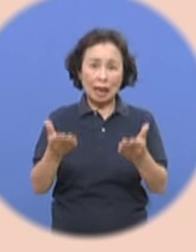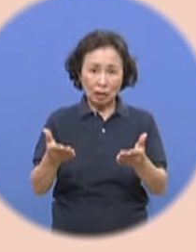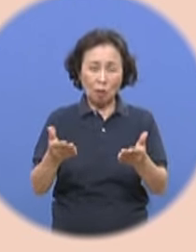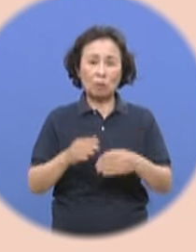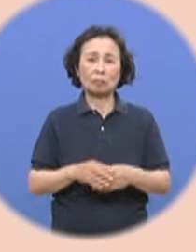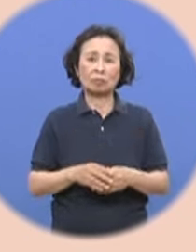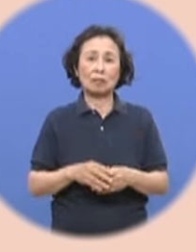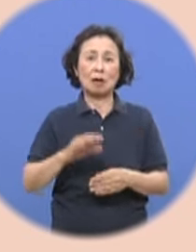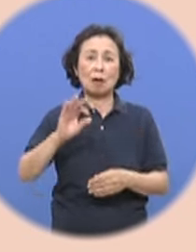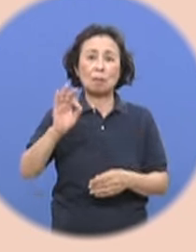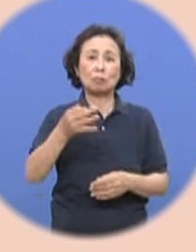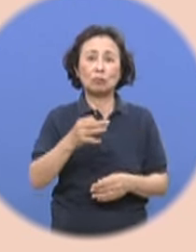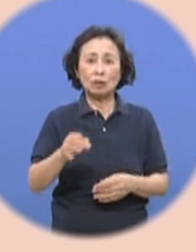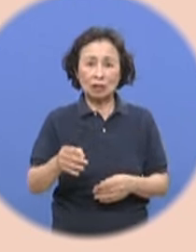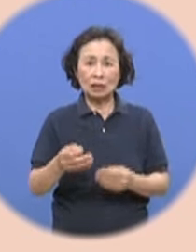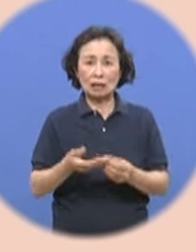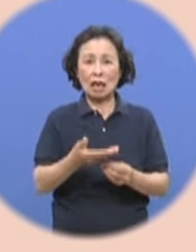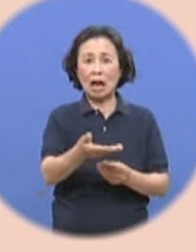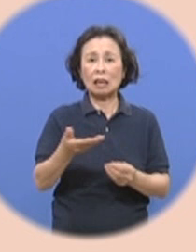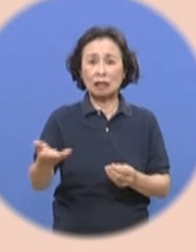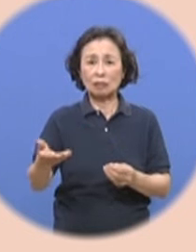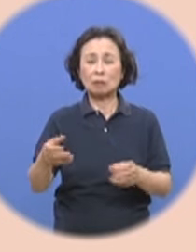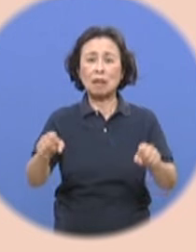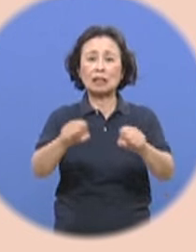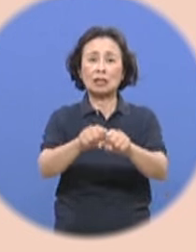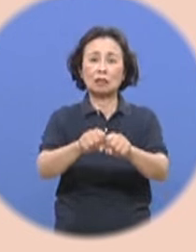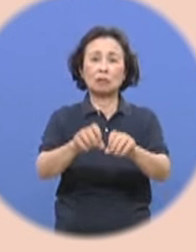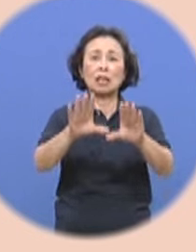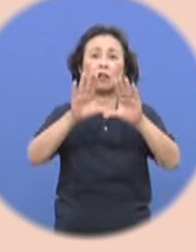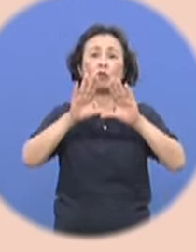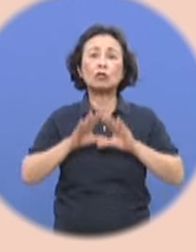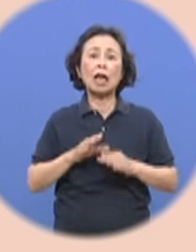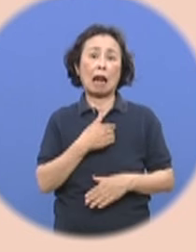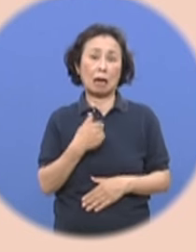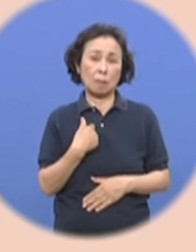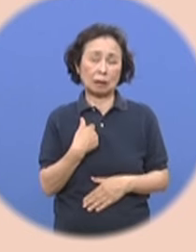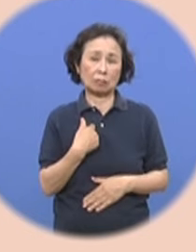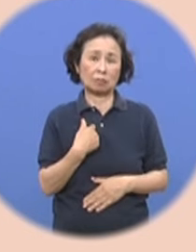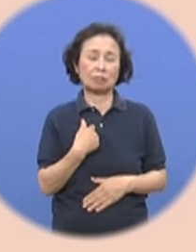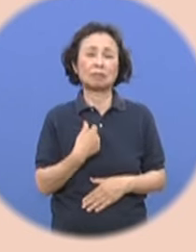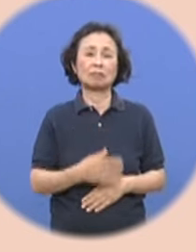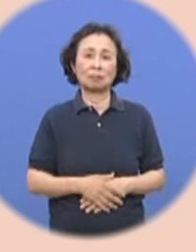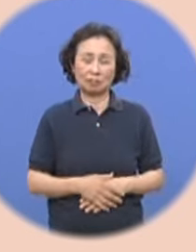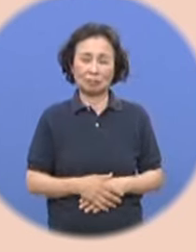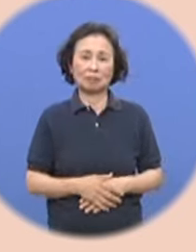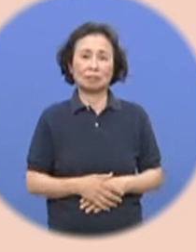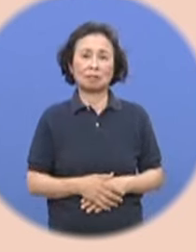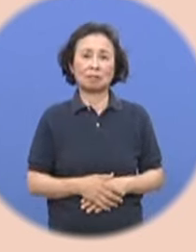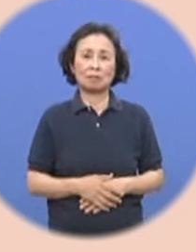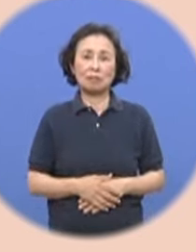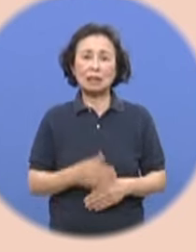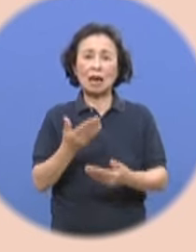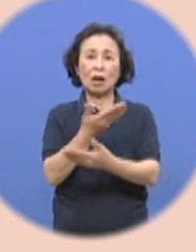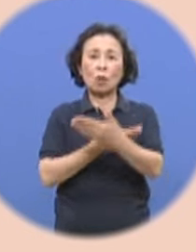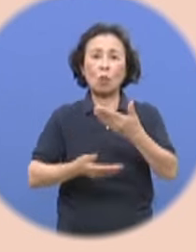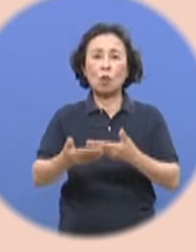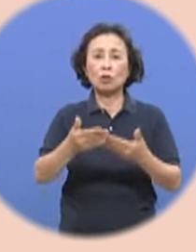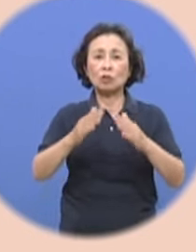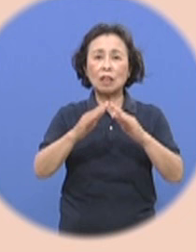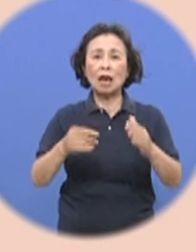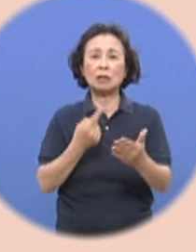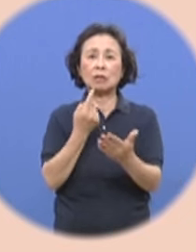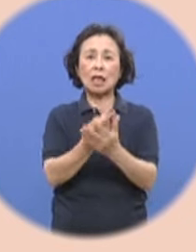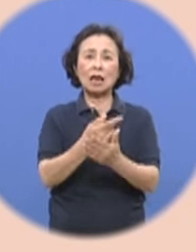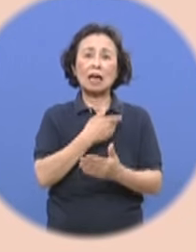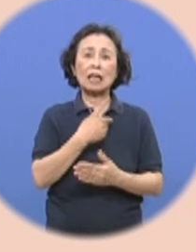物資の配分やマッチングを受けることができます。また子ども食堂運営者同士の交流会へ参加